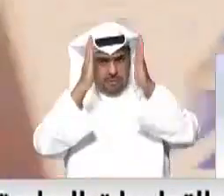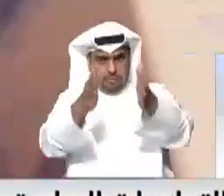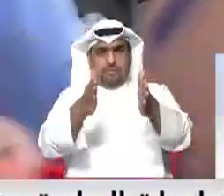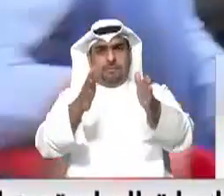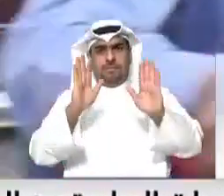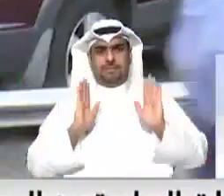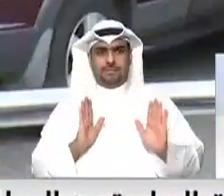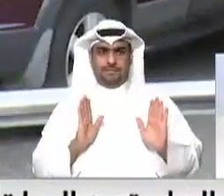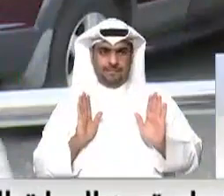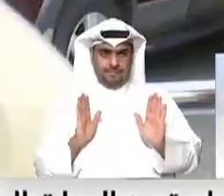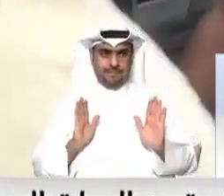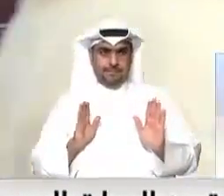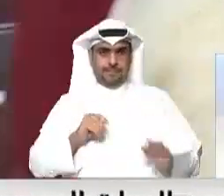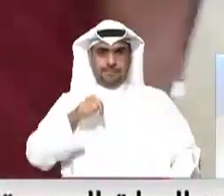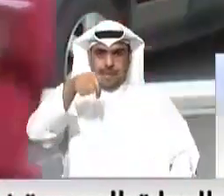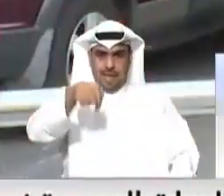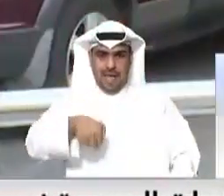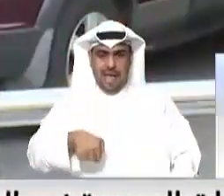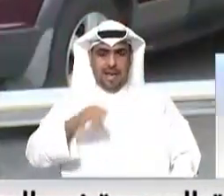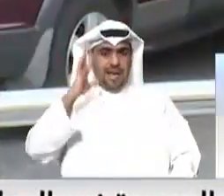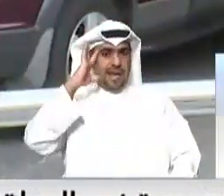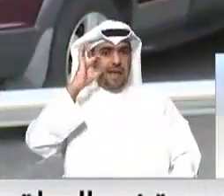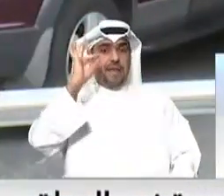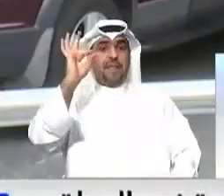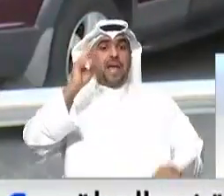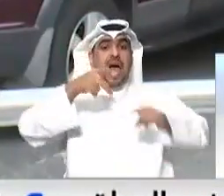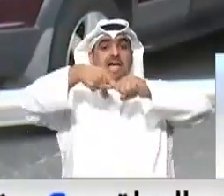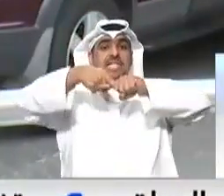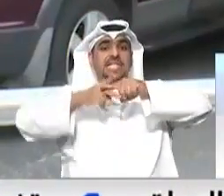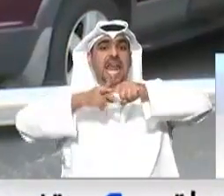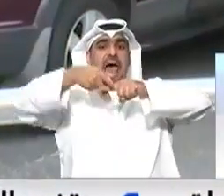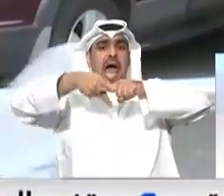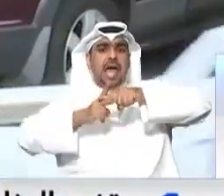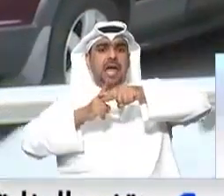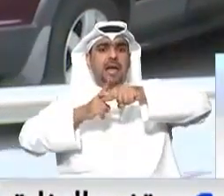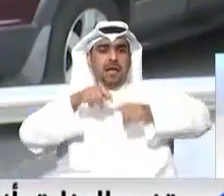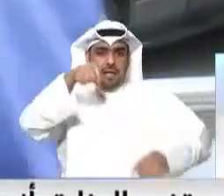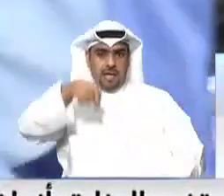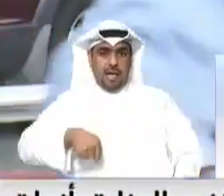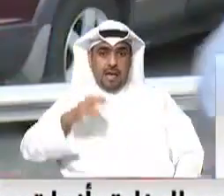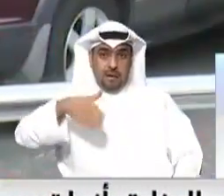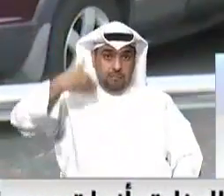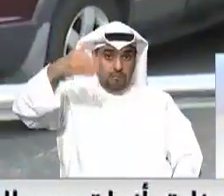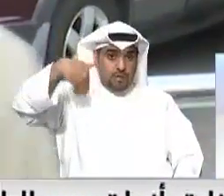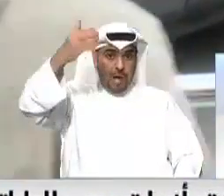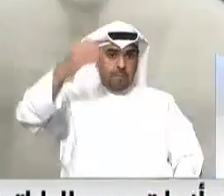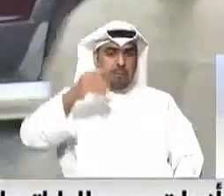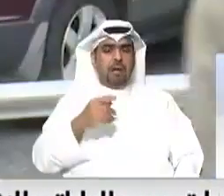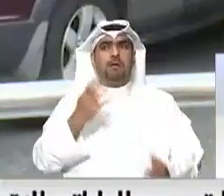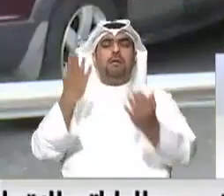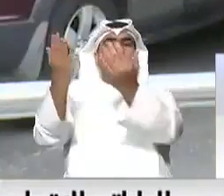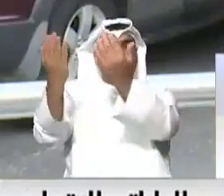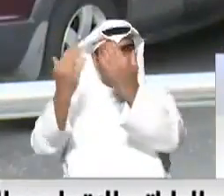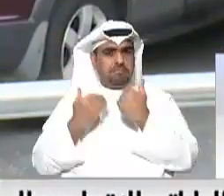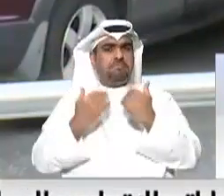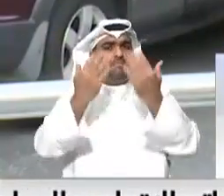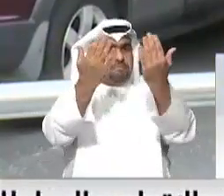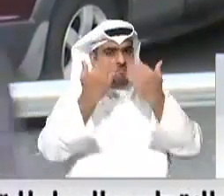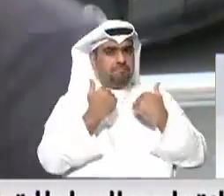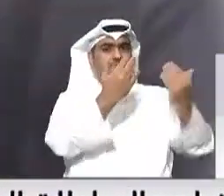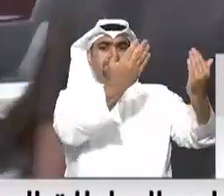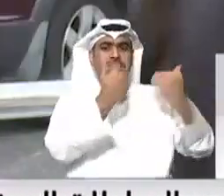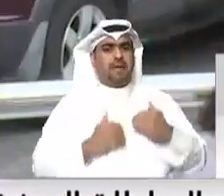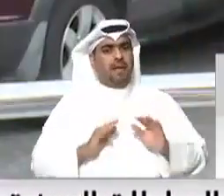حق الذكاء الاصطناعي الحين واتوقع انه حيكونوا مستقبل يعني يعني يمكن في المستقبل اتوقع يمكن يمسح